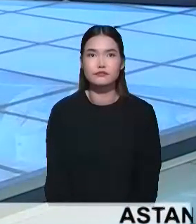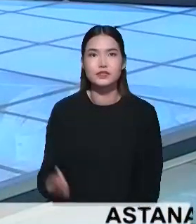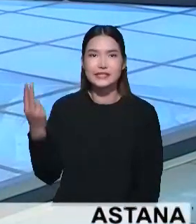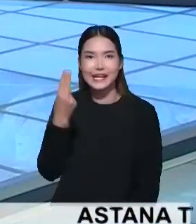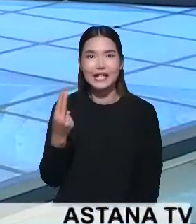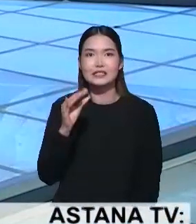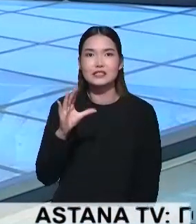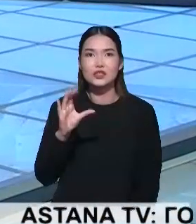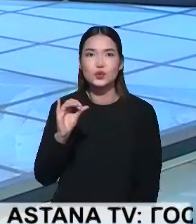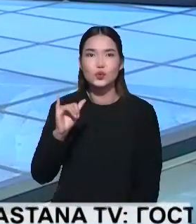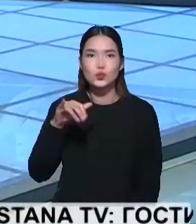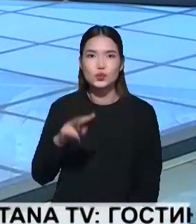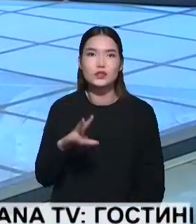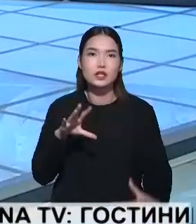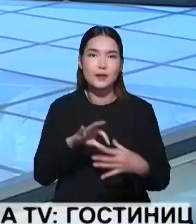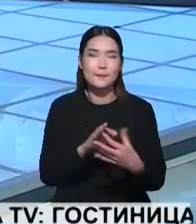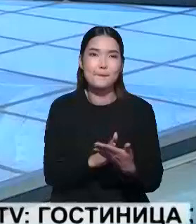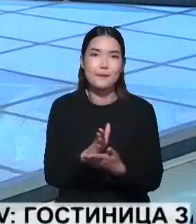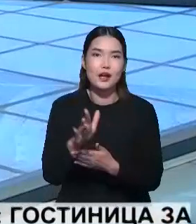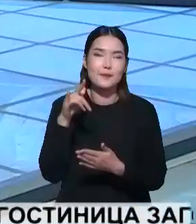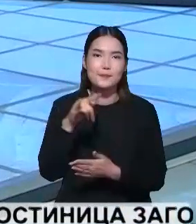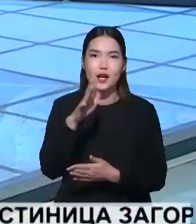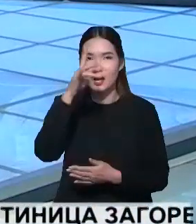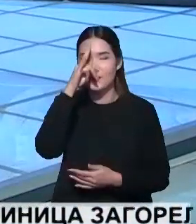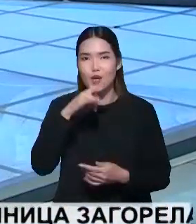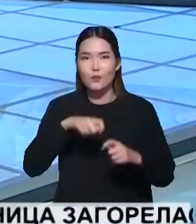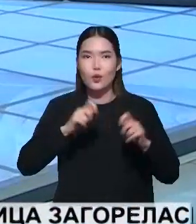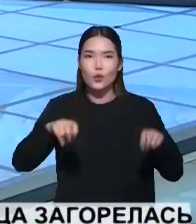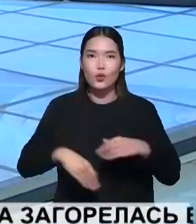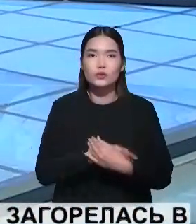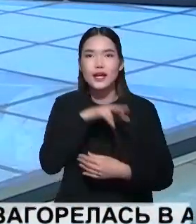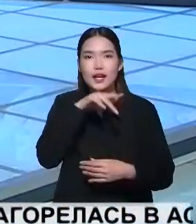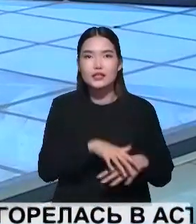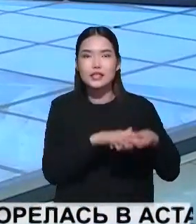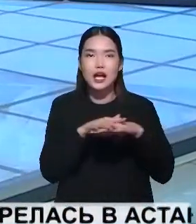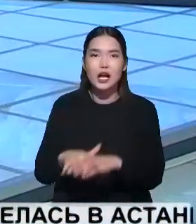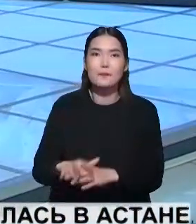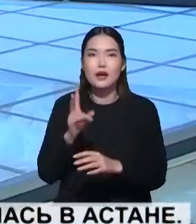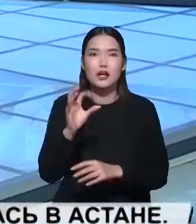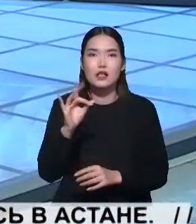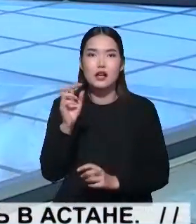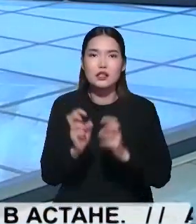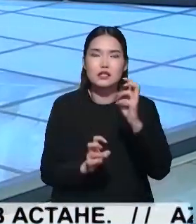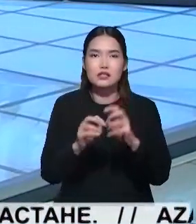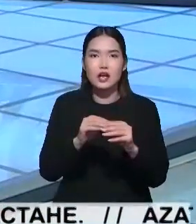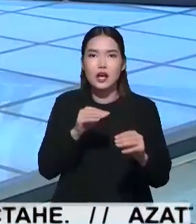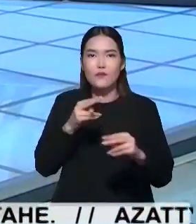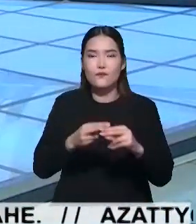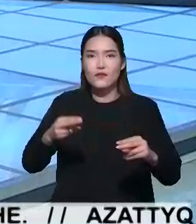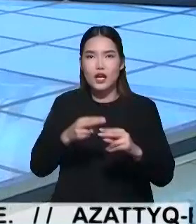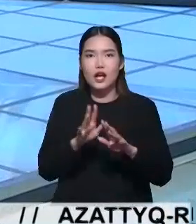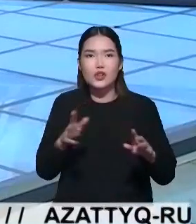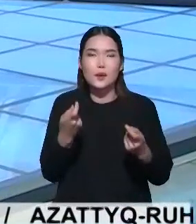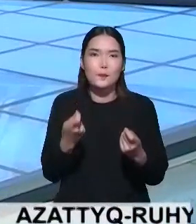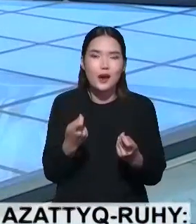Астану и Сеул свяжет прямой авиарейс. В Казахстане откроется новый корейский банк и кластер по производству автокомпонентов. Это лишь